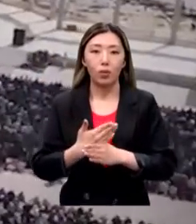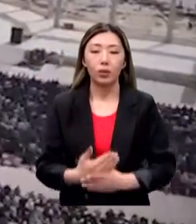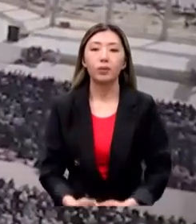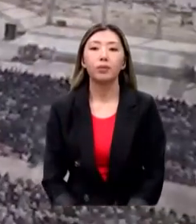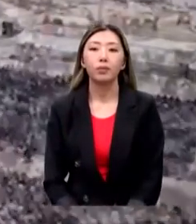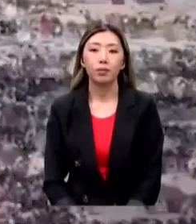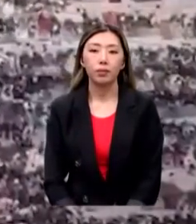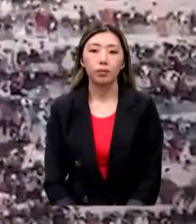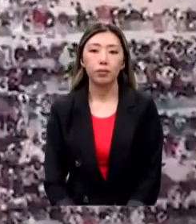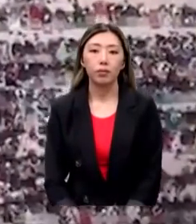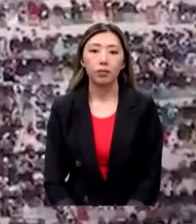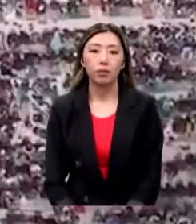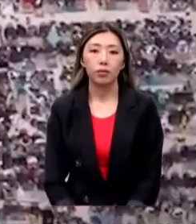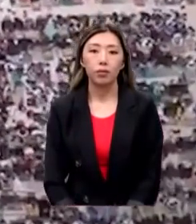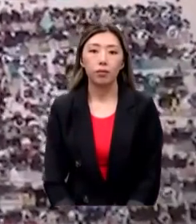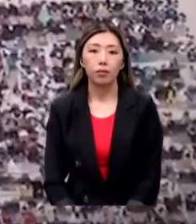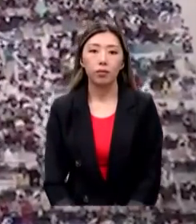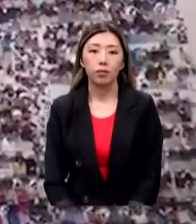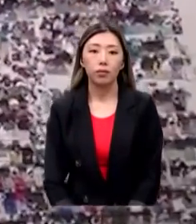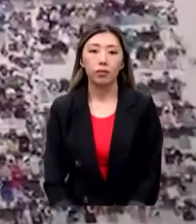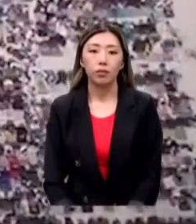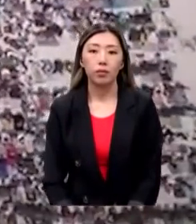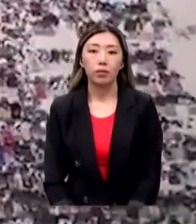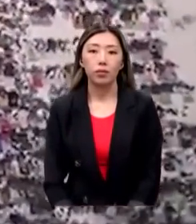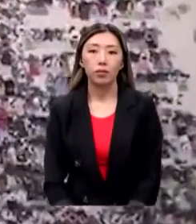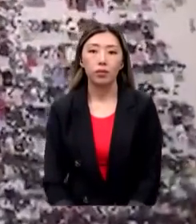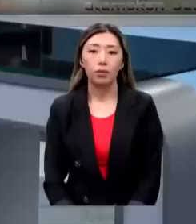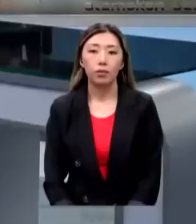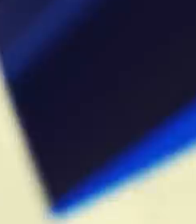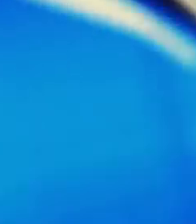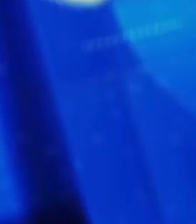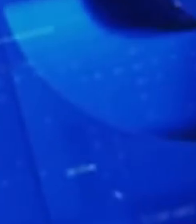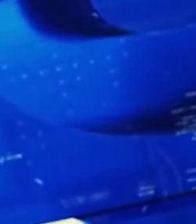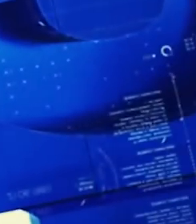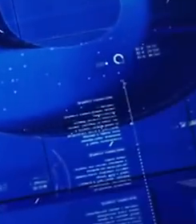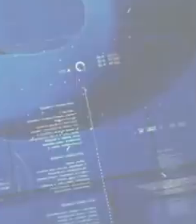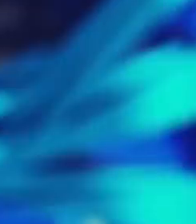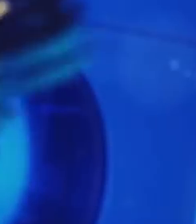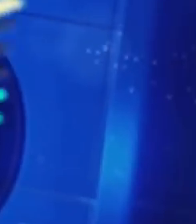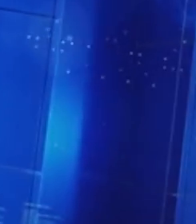Саулия Байгалиева, Марина Низовкина, Виталий Заинтинов, Атамекен Бизнес.